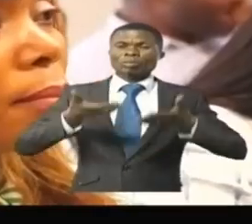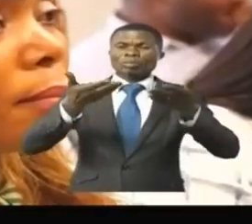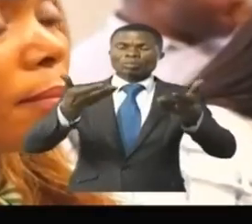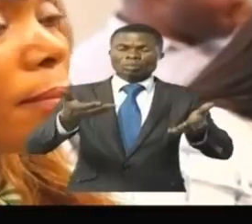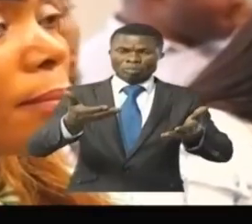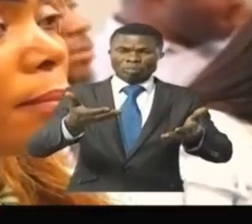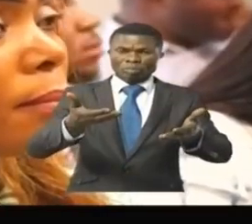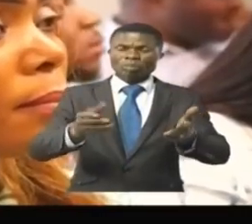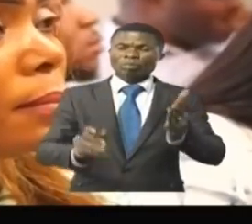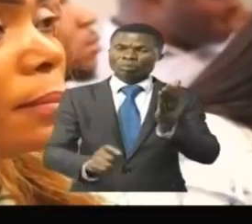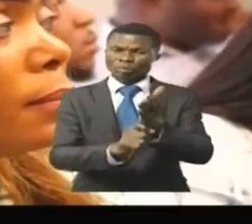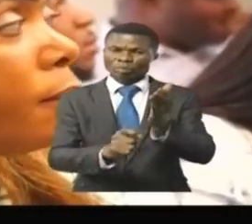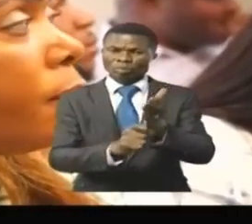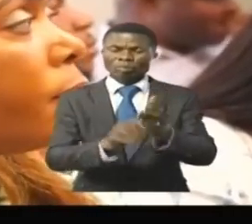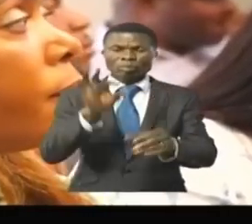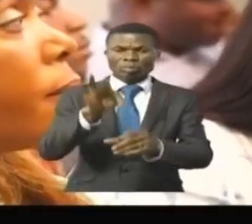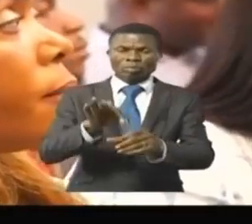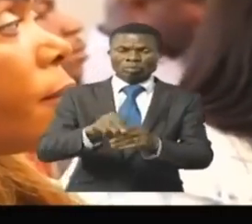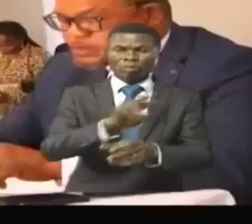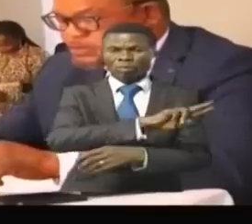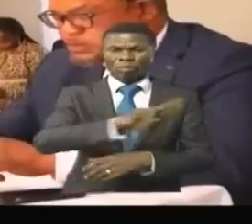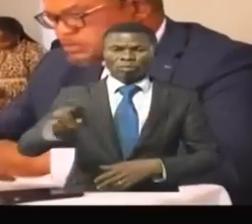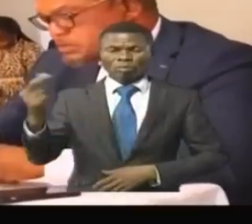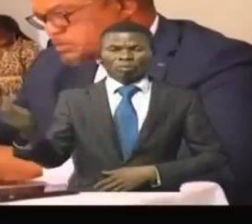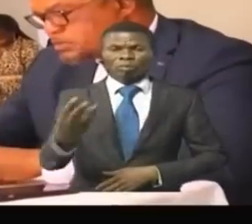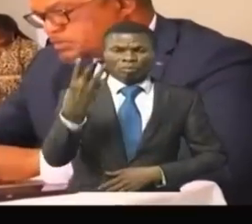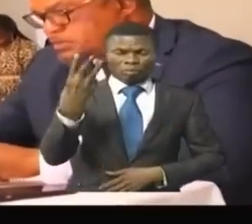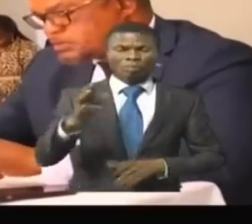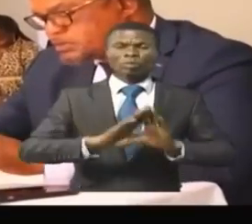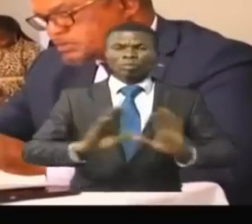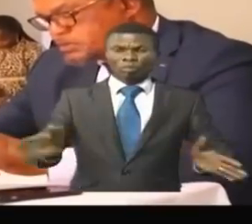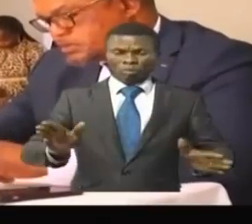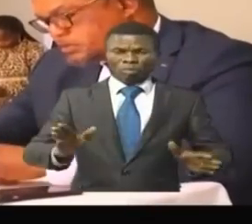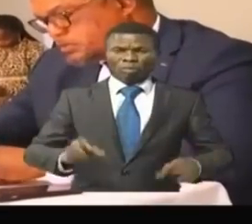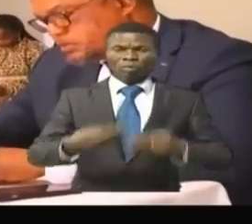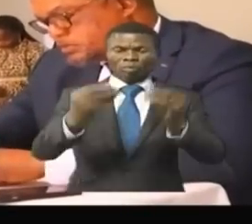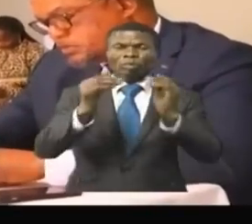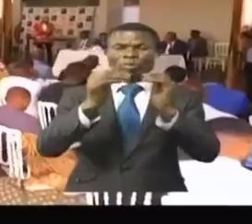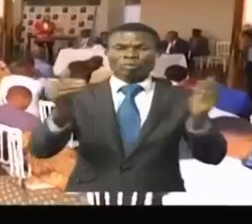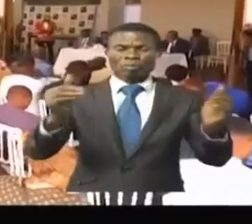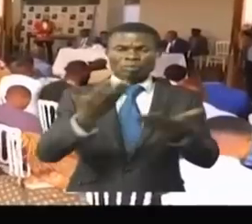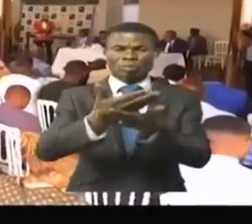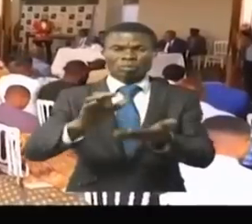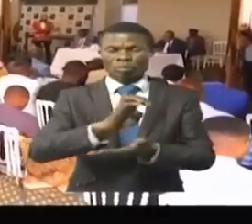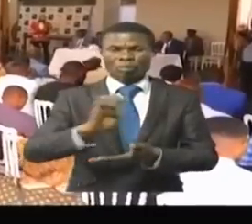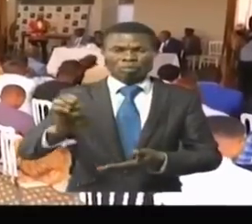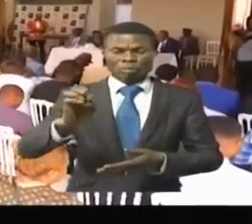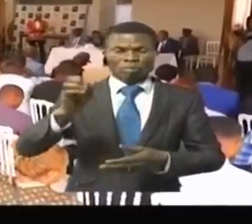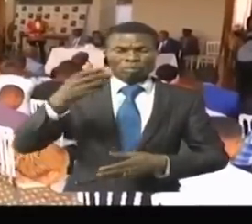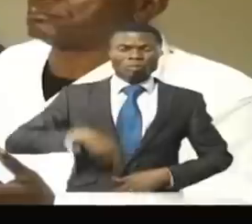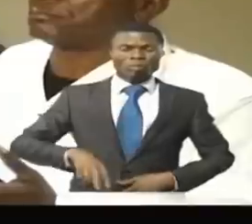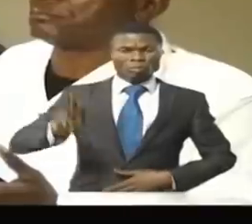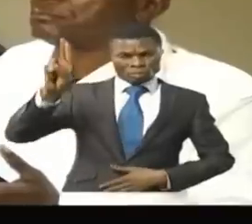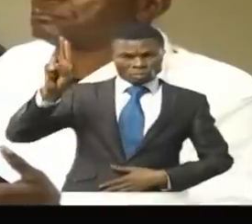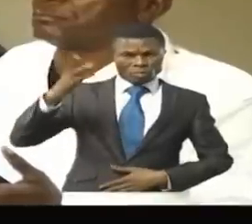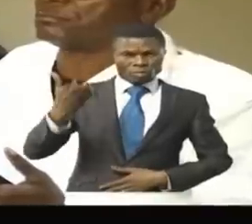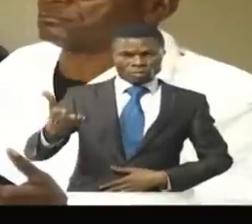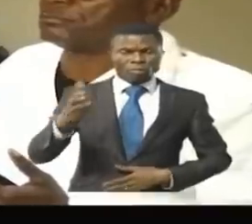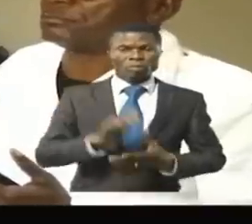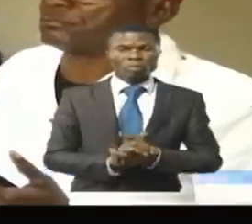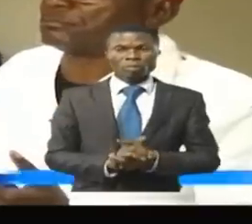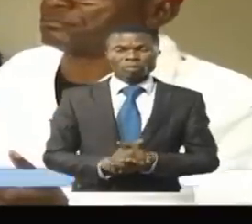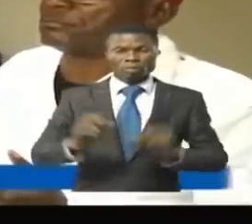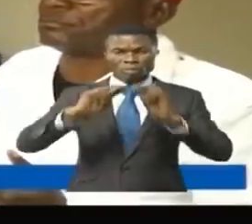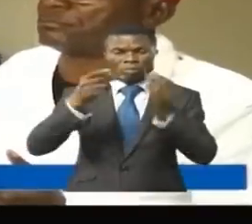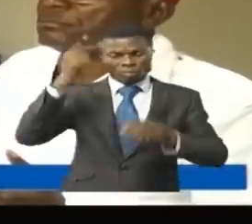fois stratégique pour les élections de 2023 et capable de ramener la paix dans les partis de Tshisekedi Tshekedi Wamulumba. Ainsi que nous